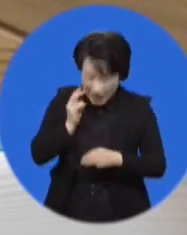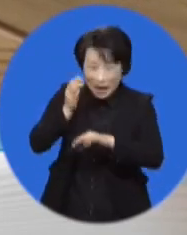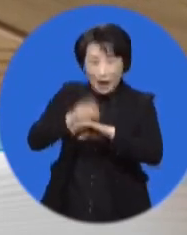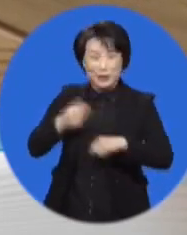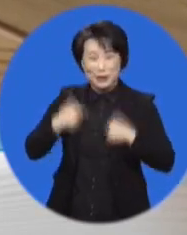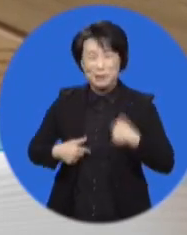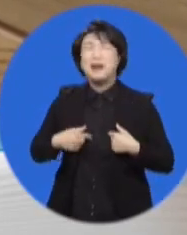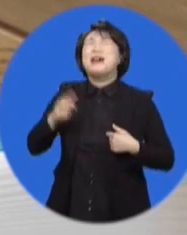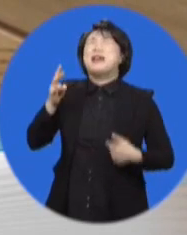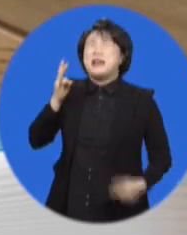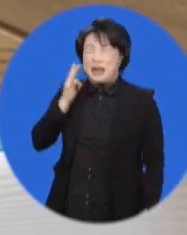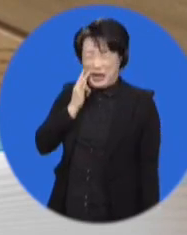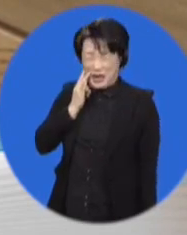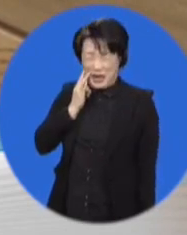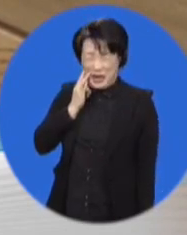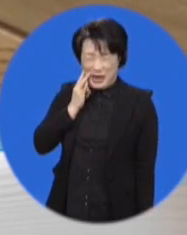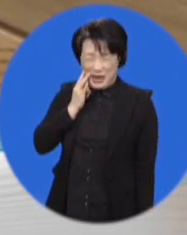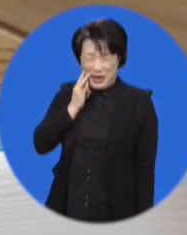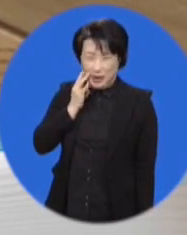기쁨으로 때